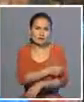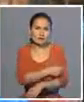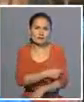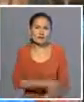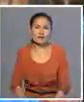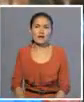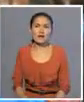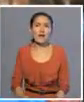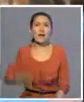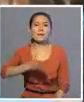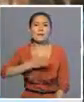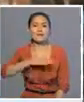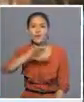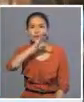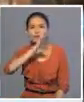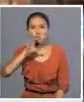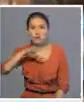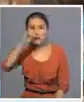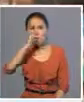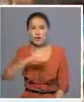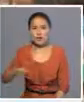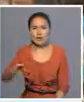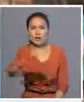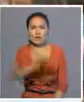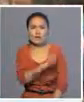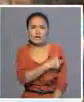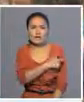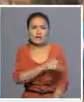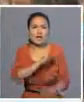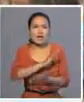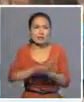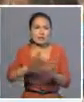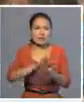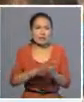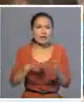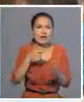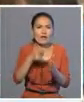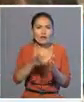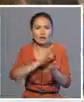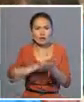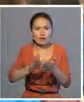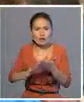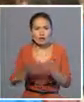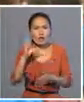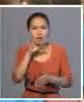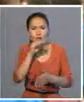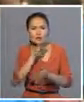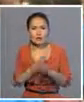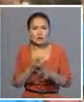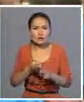Біз ақырғы зарарсыздандыру жұмыстарын жүргіздік. Арнайы ертіндімен науқас болған вагонды тазалап